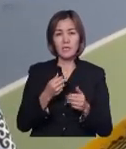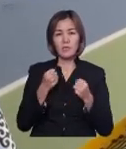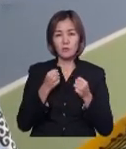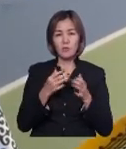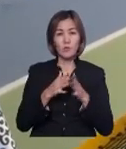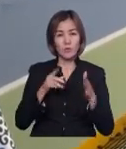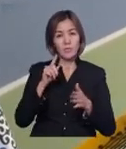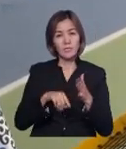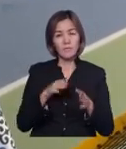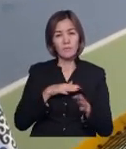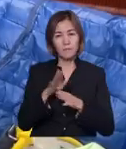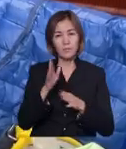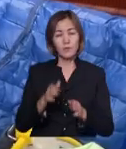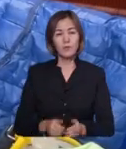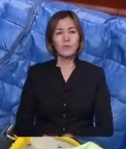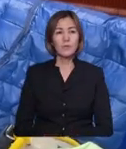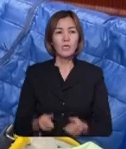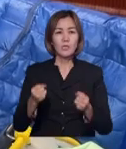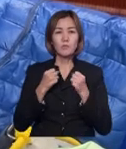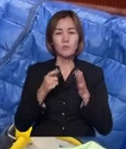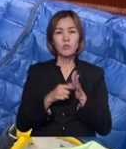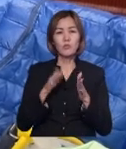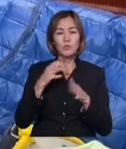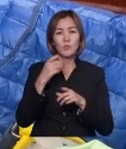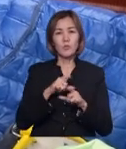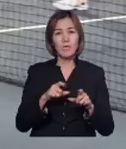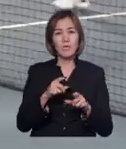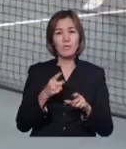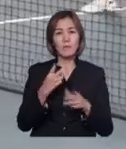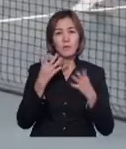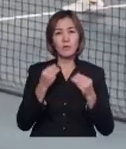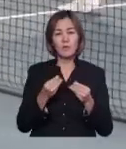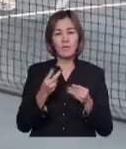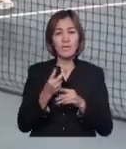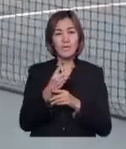спортшыларға үлкен сенім артамыз. Спортшылар Жетісу теннис орталығында күніне 2 уақыт